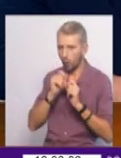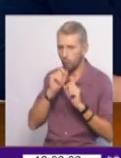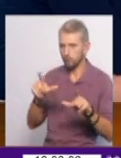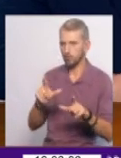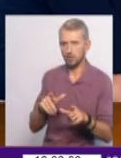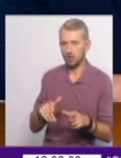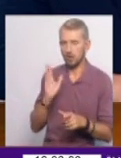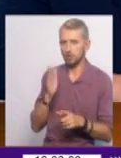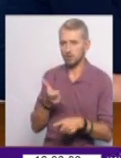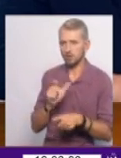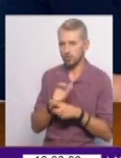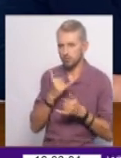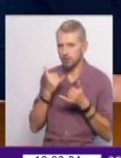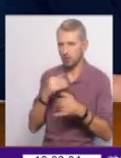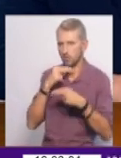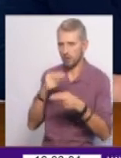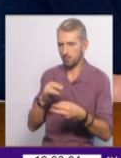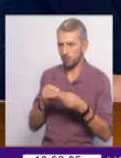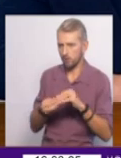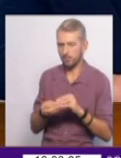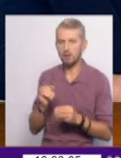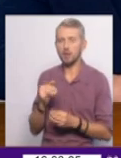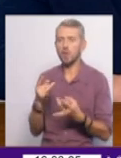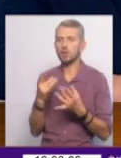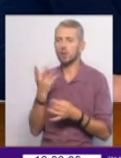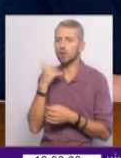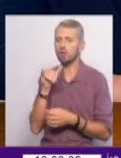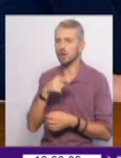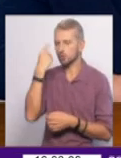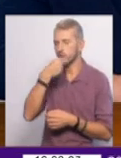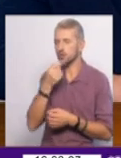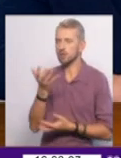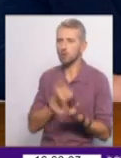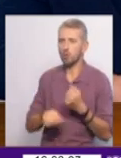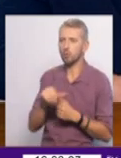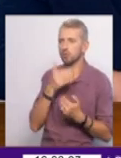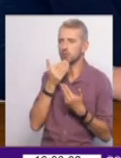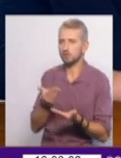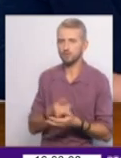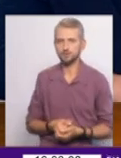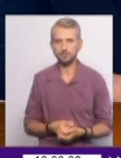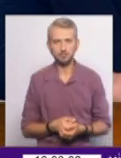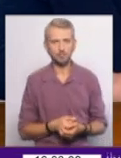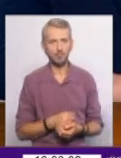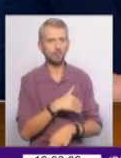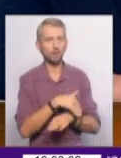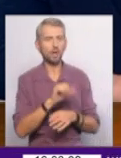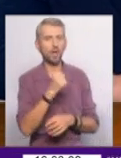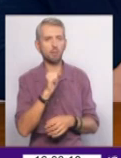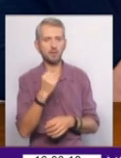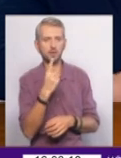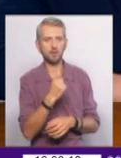всіх запрошую, більше, більше уваги проблемі. І розкажіть, коли у вас особистий прийом і куди до вас звертатися? Так, Алматинська,